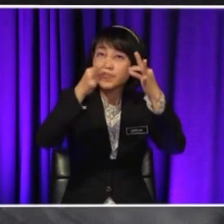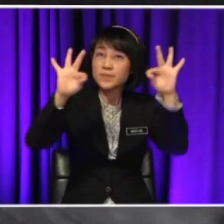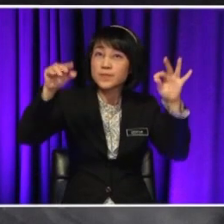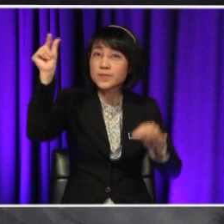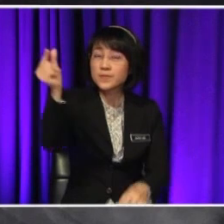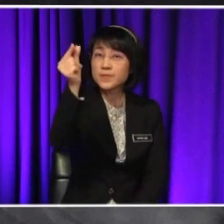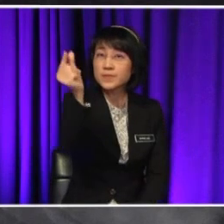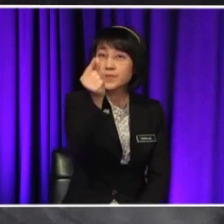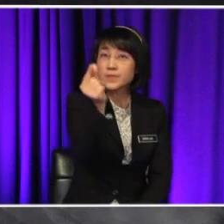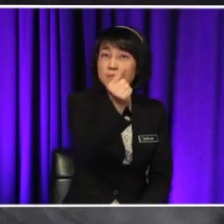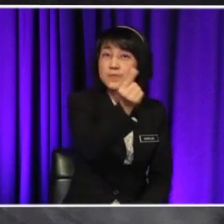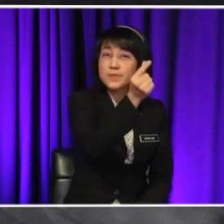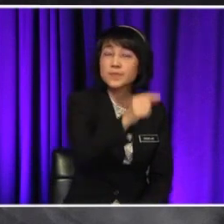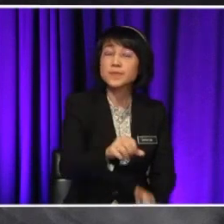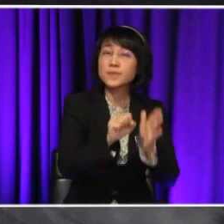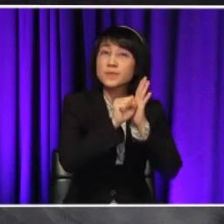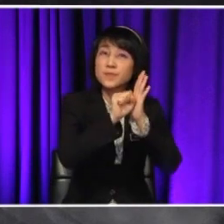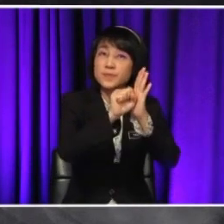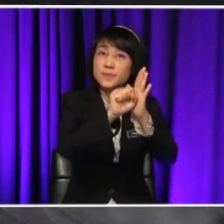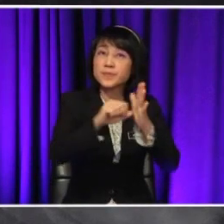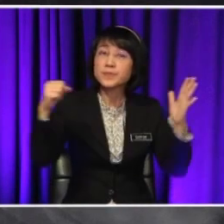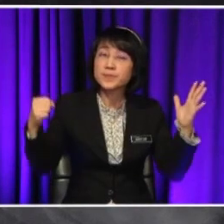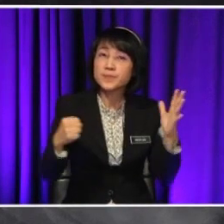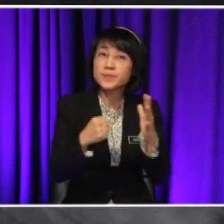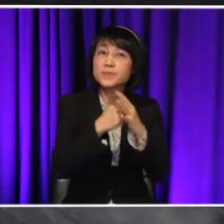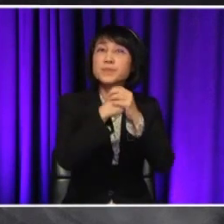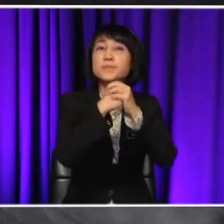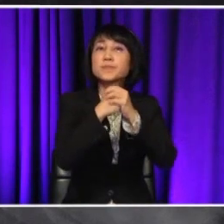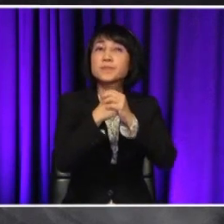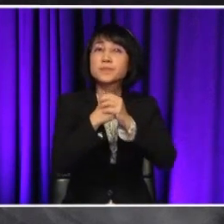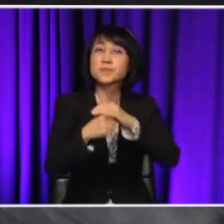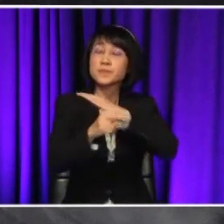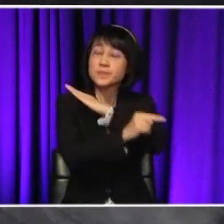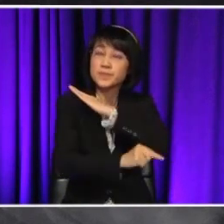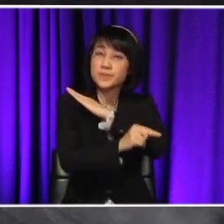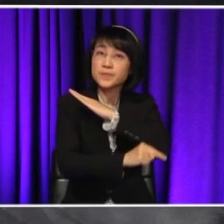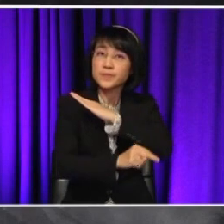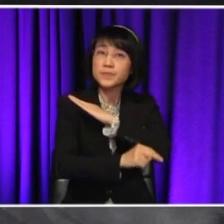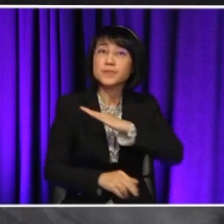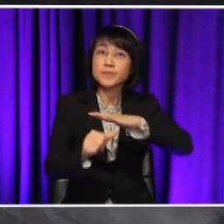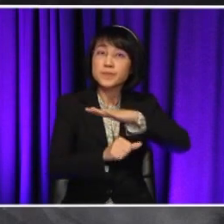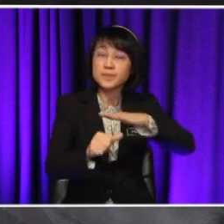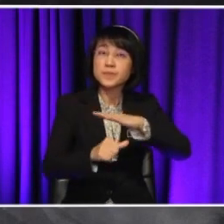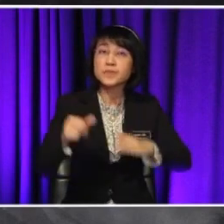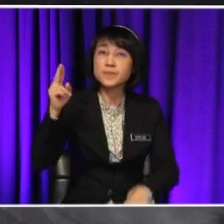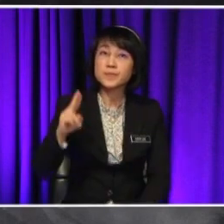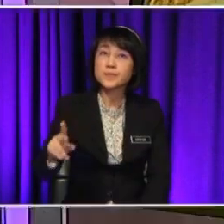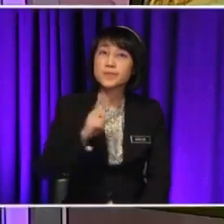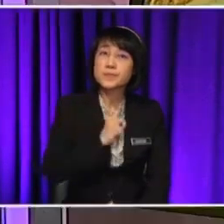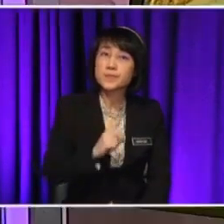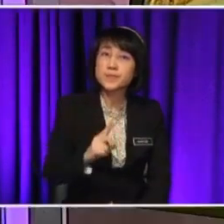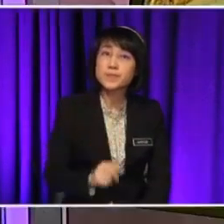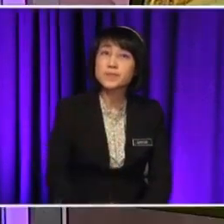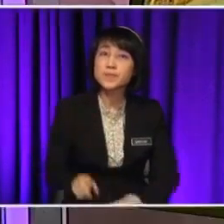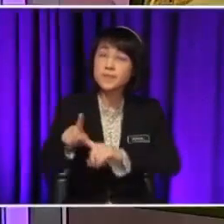adalah simbol kesepaduan negeri berteraskan agama Islam. Nampak sama tetapi ada perbezaan. Perbezaan dia adalah